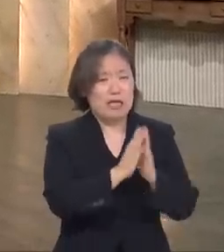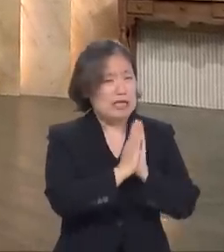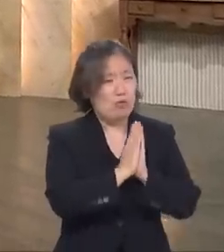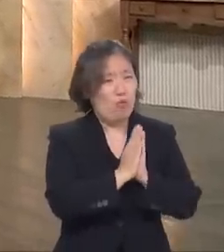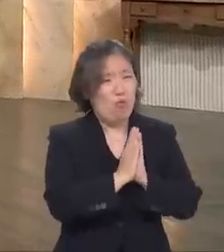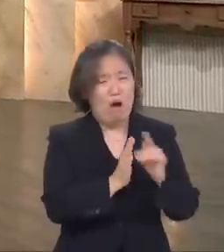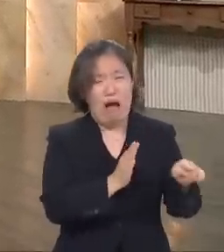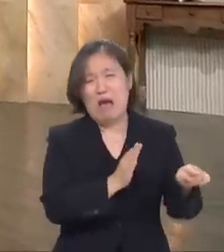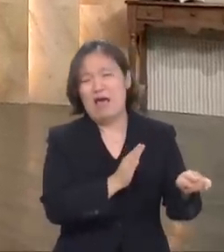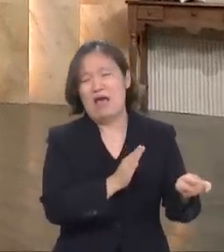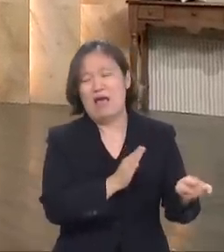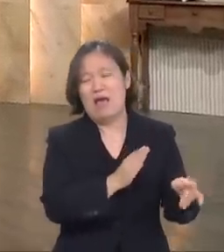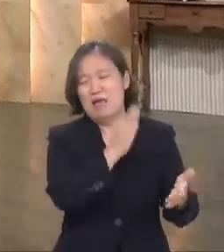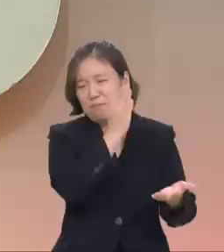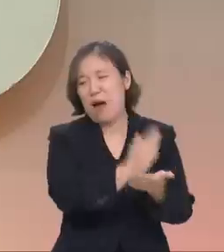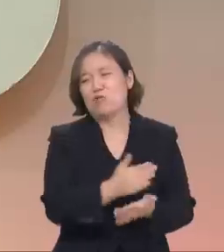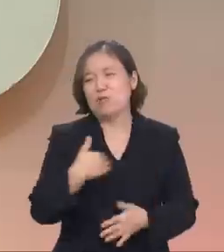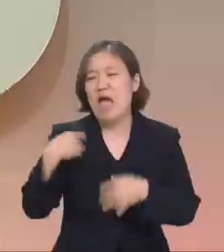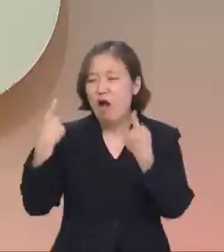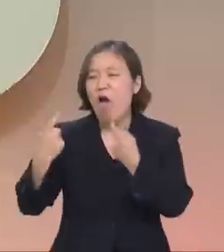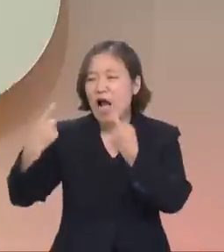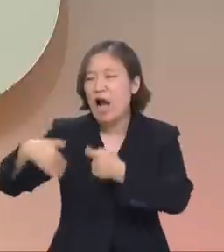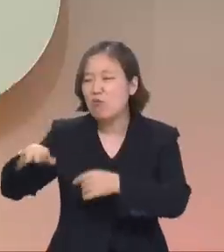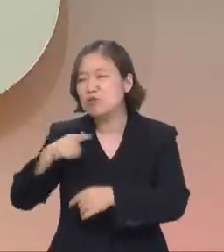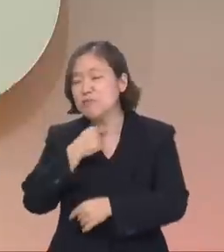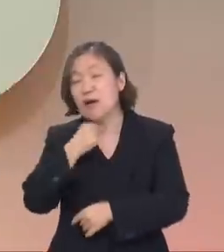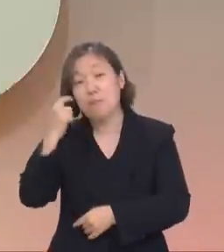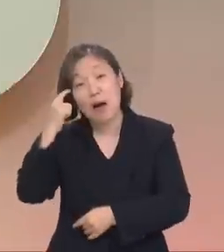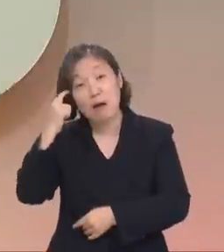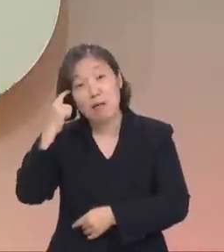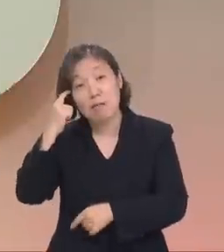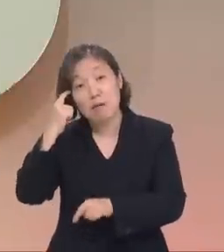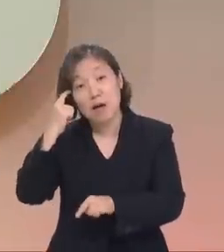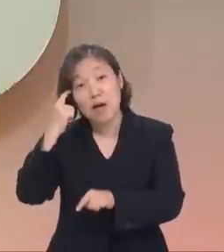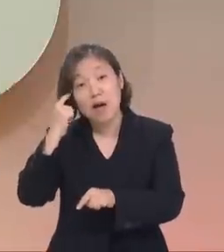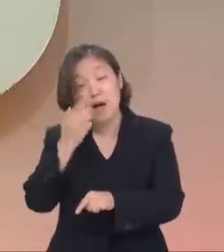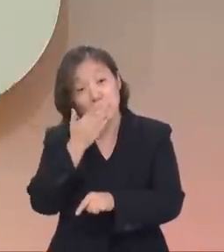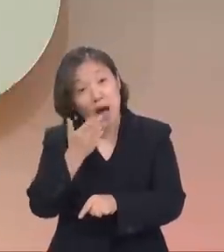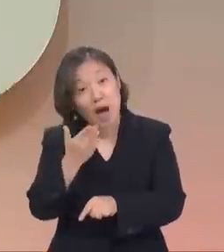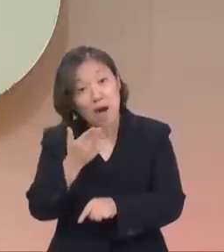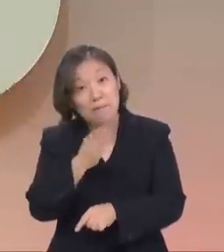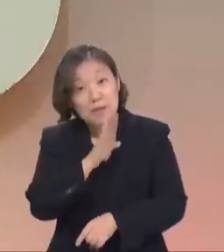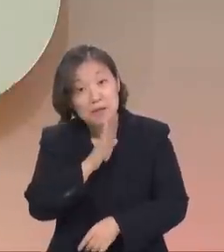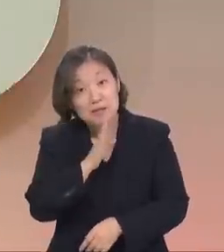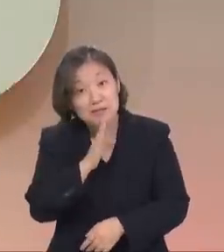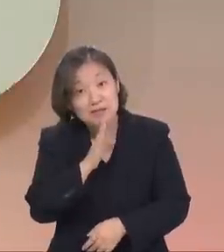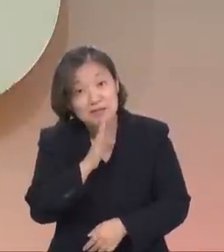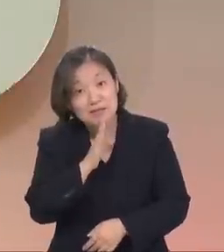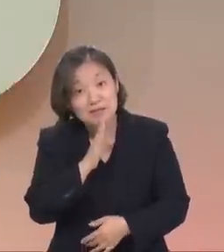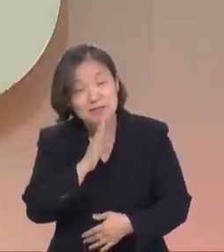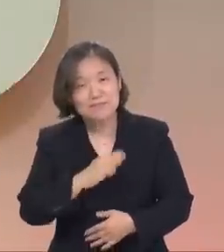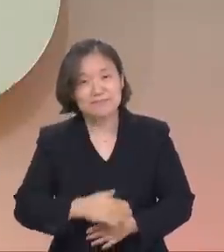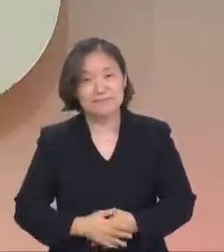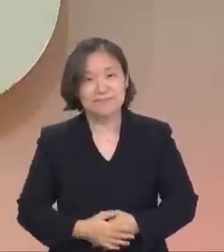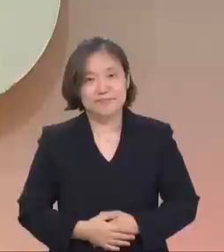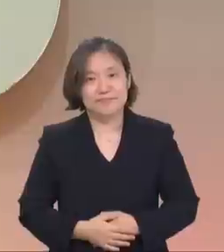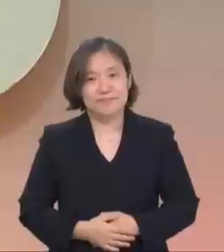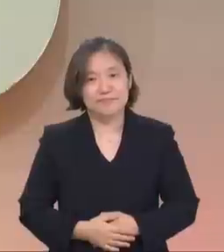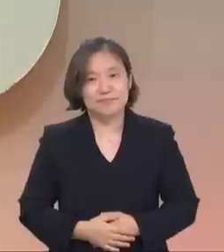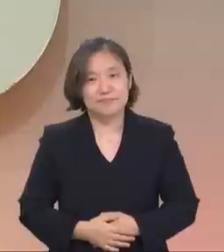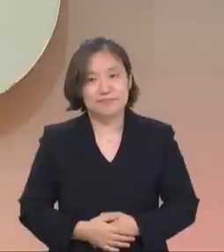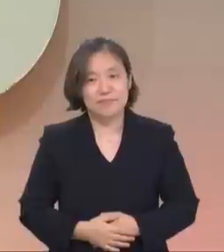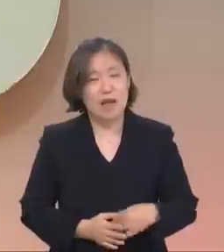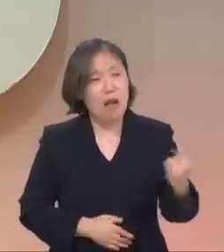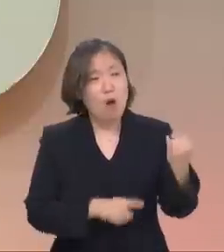차라리 여행이나 다닐걸 이런 마음도 충분히 생길 수가 있을 겁니다 이